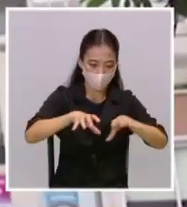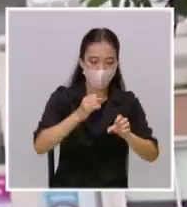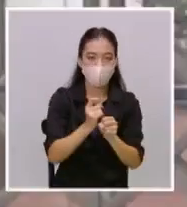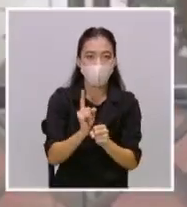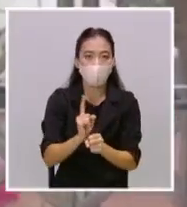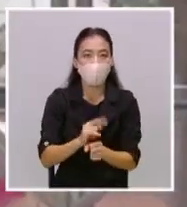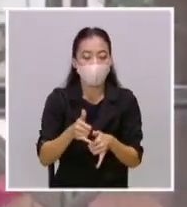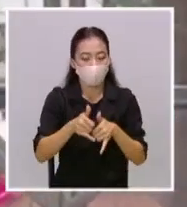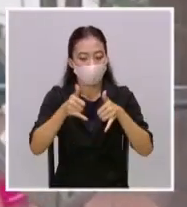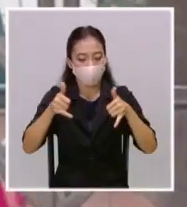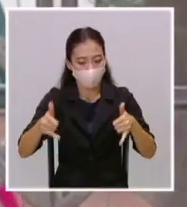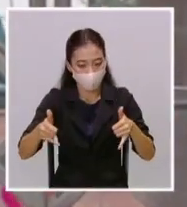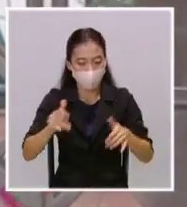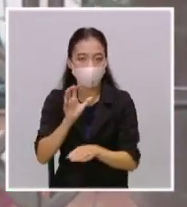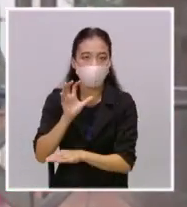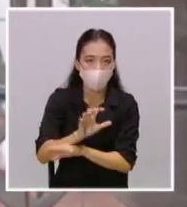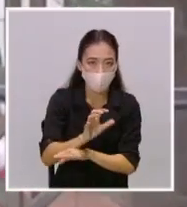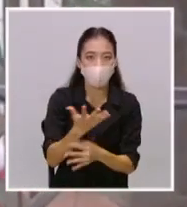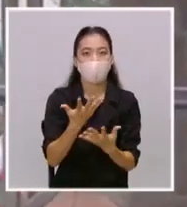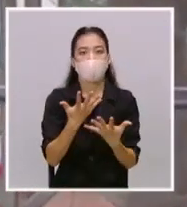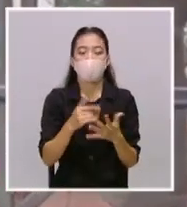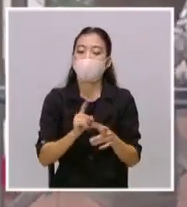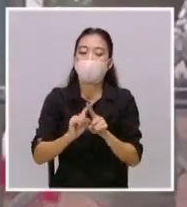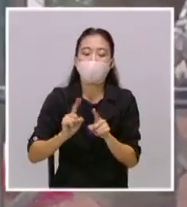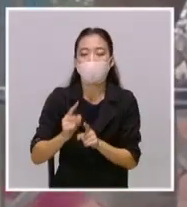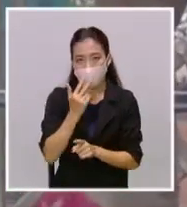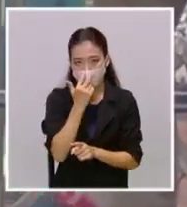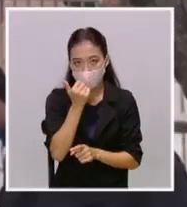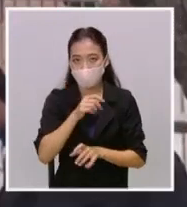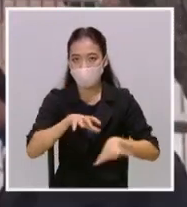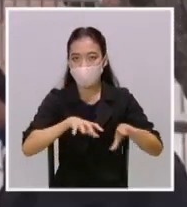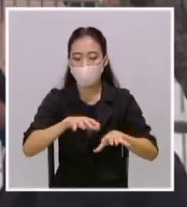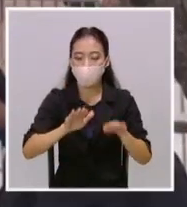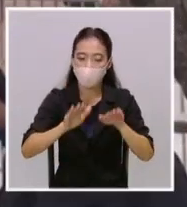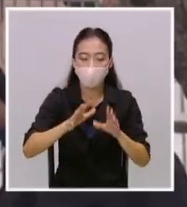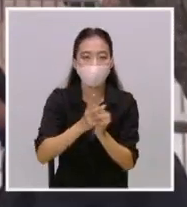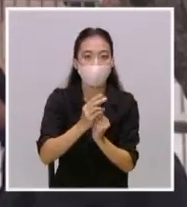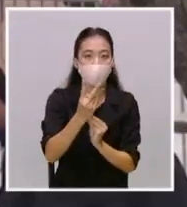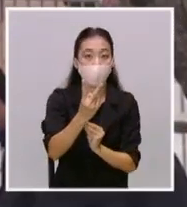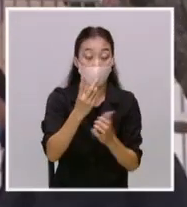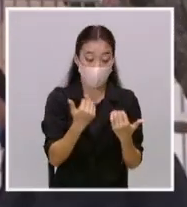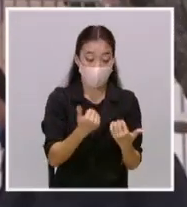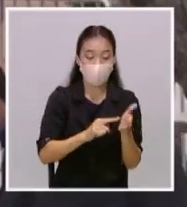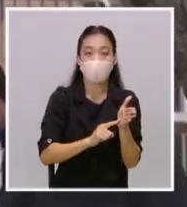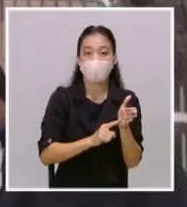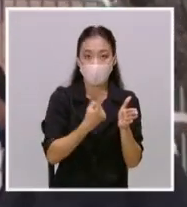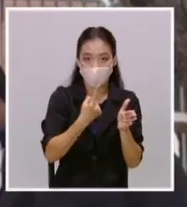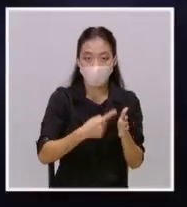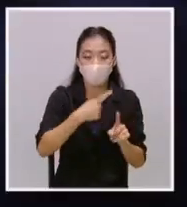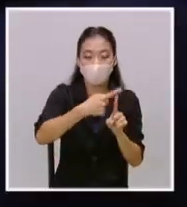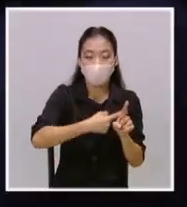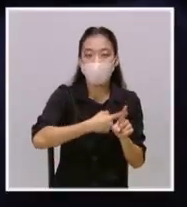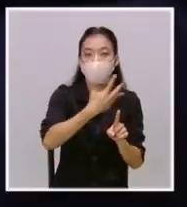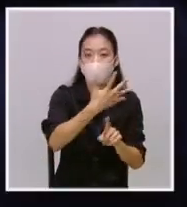ระหว่างกันเป็นการเว้นระยะห่างทางสังคมหรือว่า social distancing เนี่ยนาน2สัปดาห์ก็คือเริ่มต้นวันนี้เลย31พฤษภาค